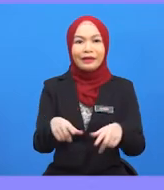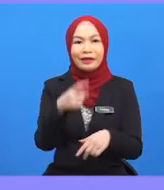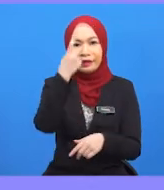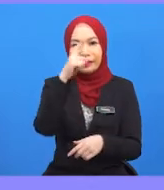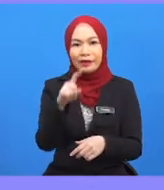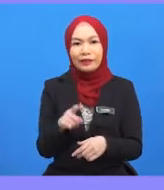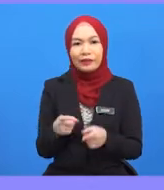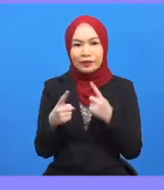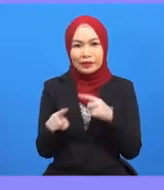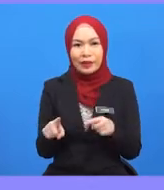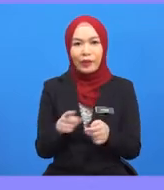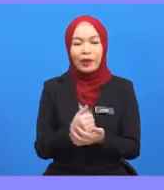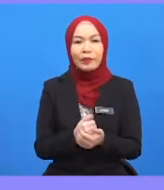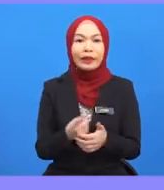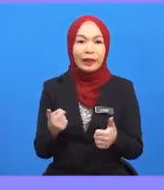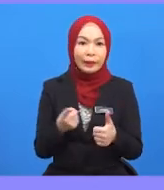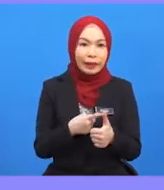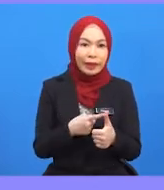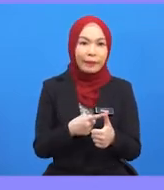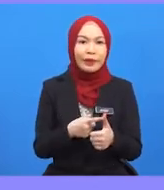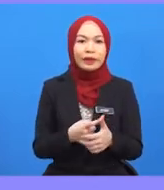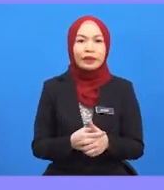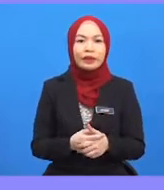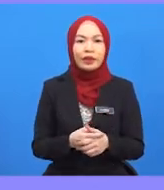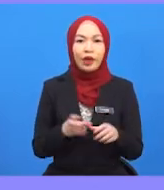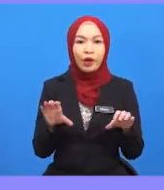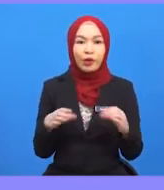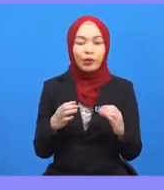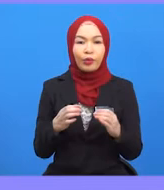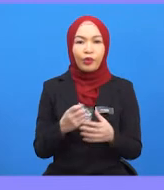Buat persamaan kimia yang seimbang dahulu.